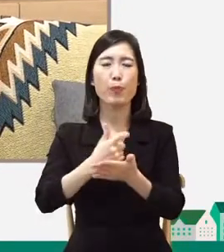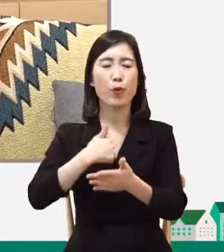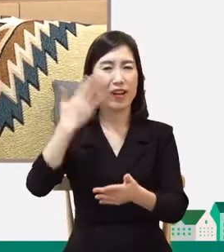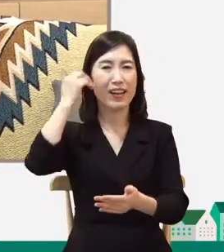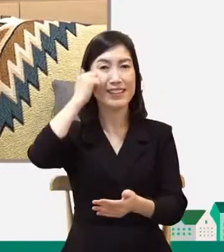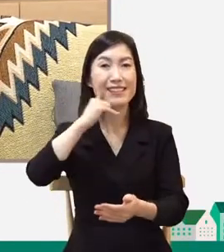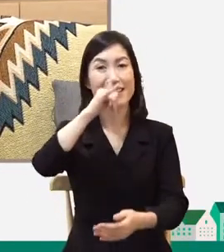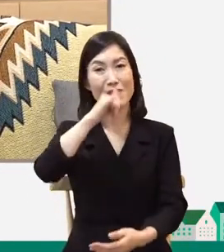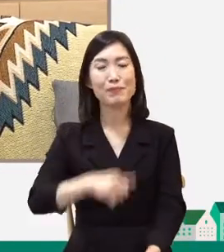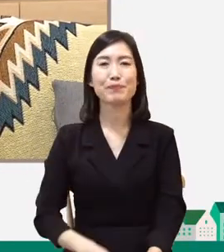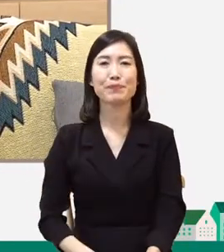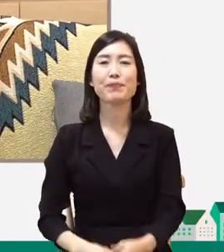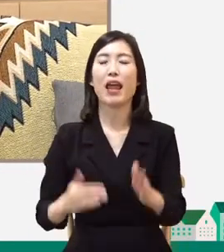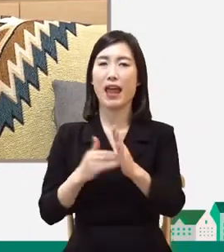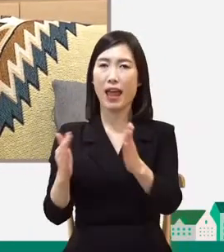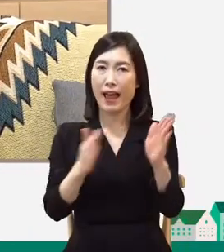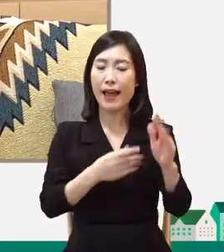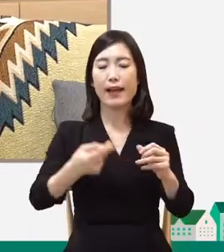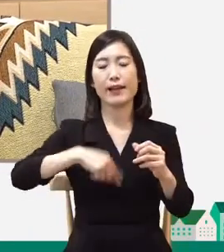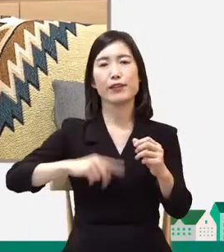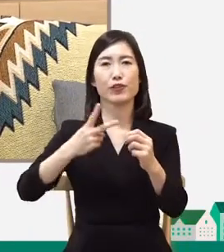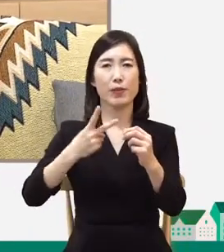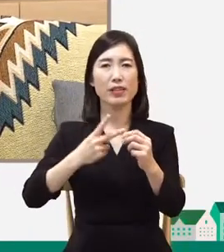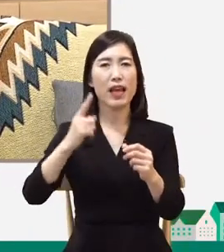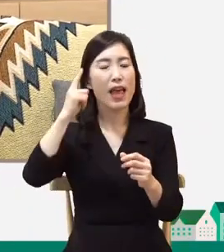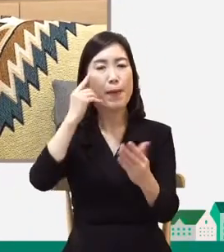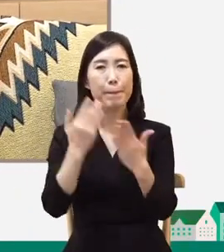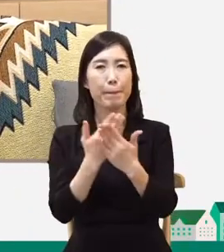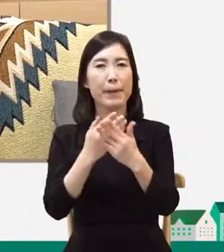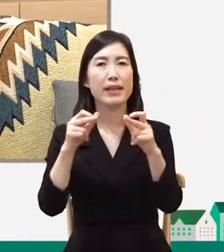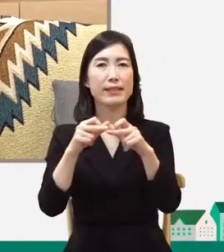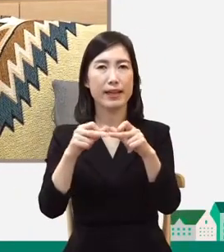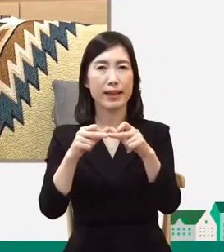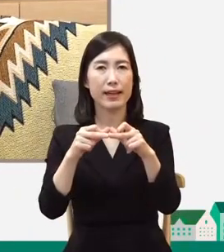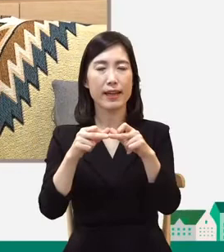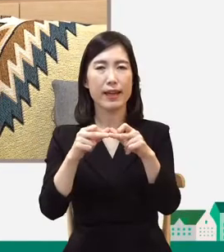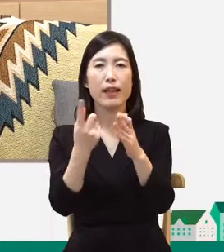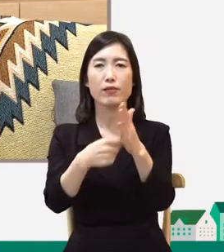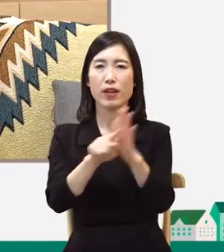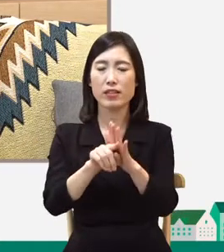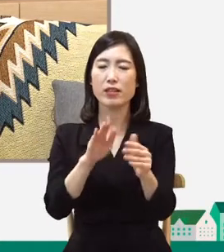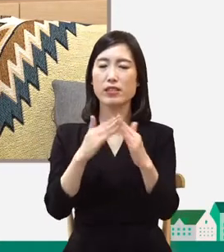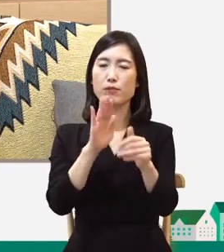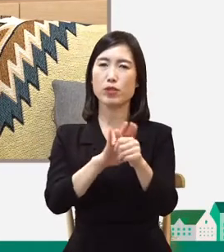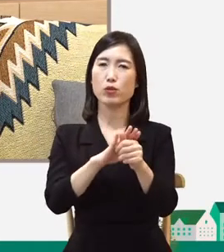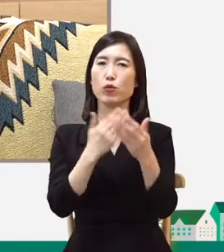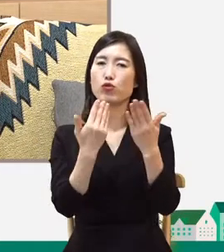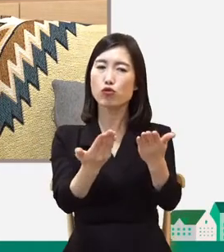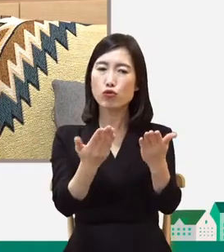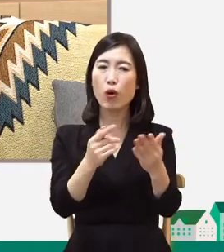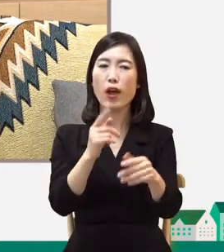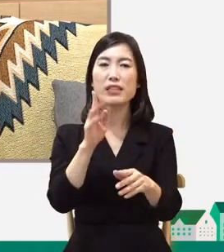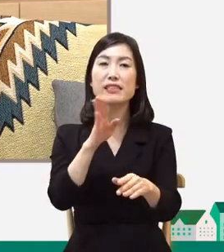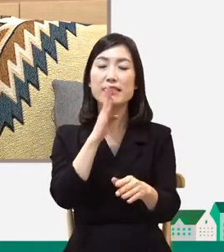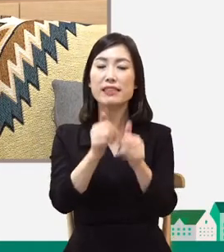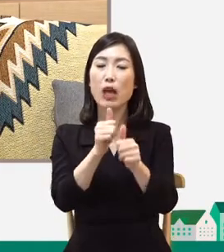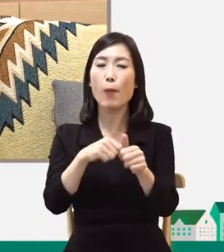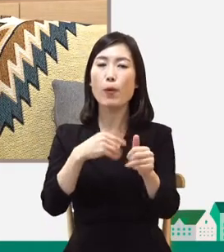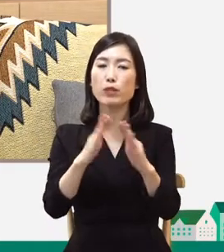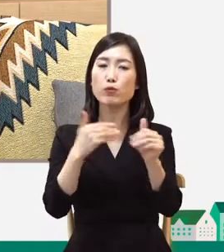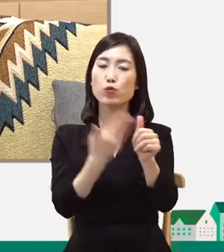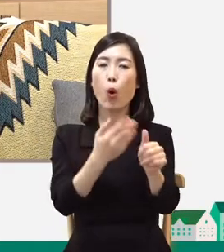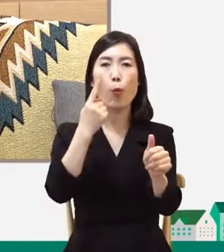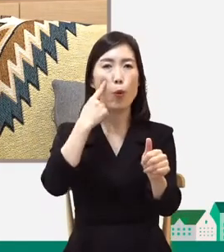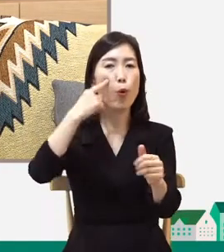들어보도록 하겠습니다. 두 번째는 이제 발달장애 분야에서 지원주택을 실제로 시험해보고, 그 다음에 지금